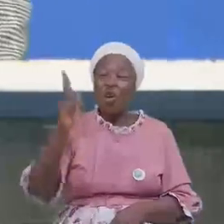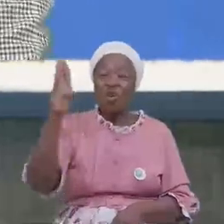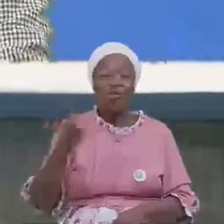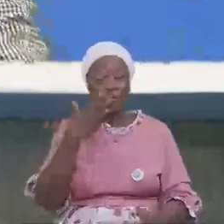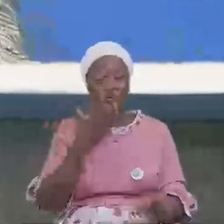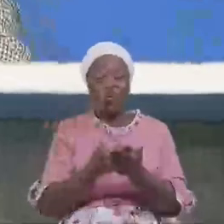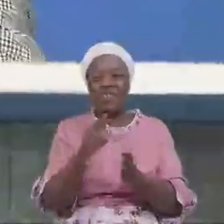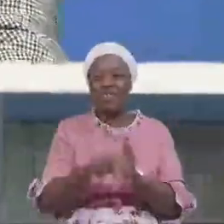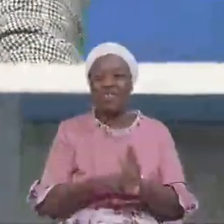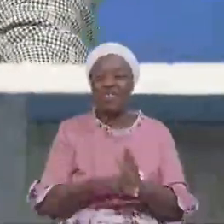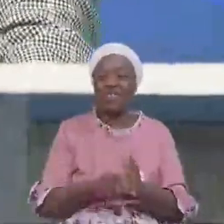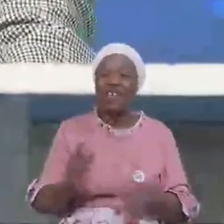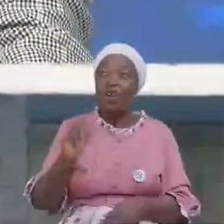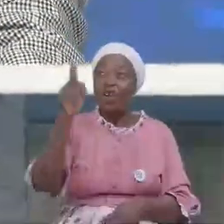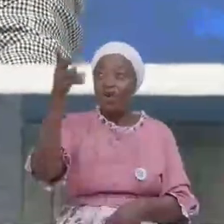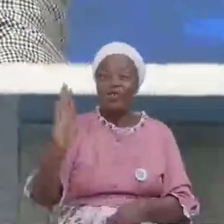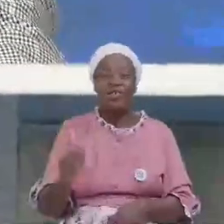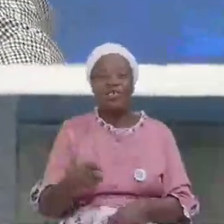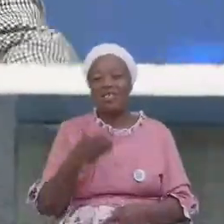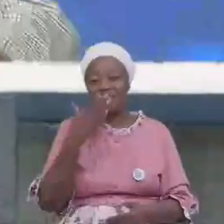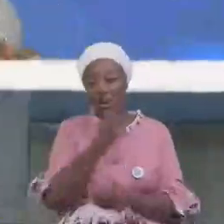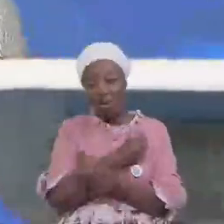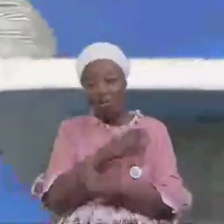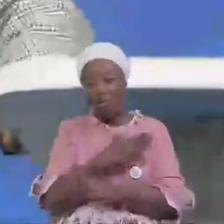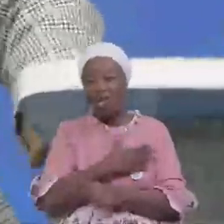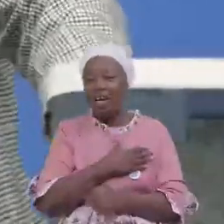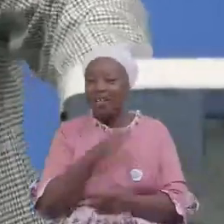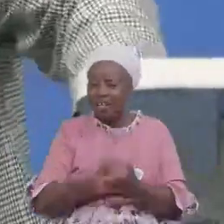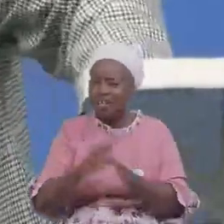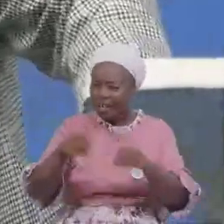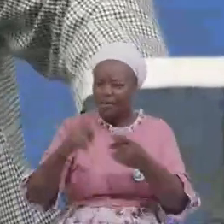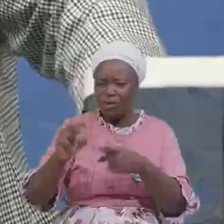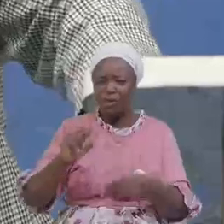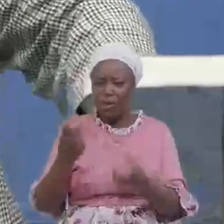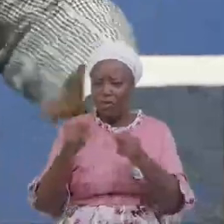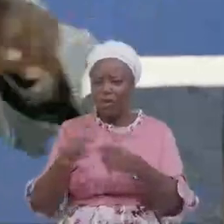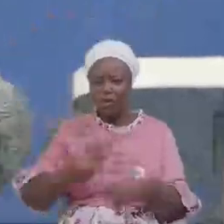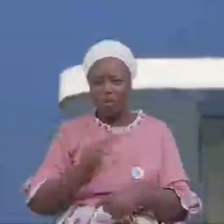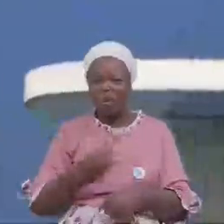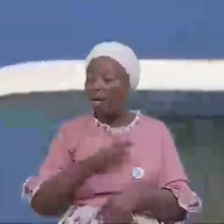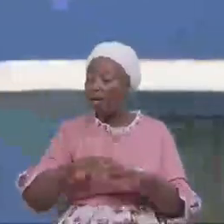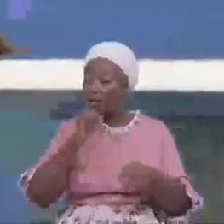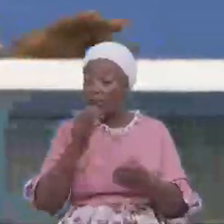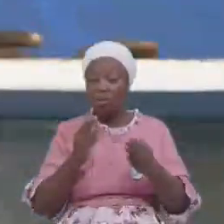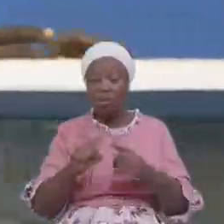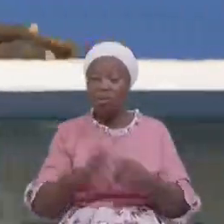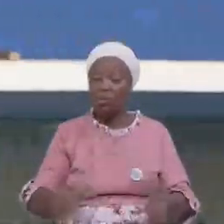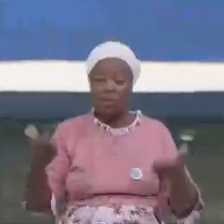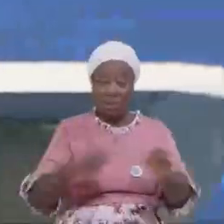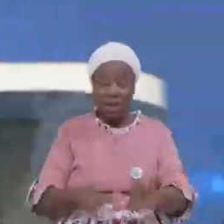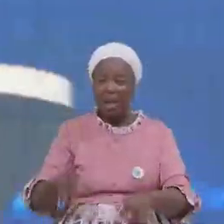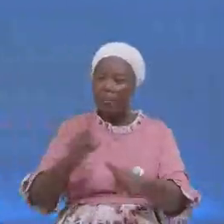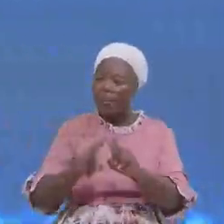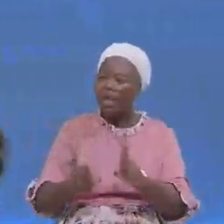Dieu, l'amour de Dieu qui nous parvient et qui ne veut pas que nous périssons, mais